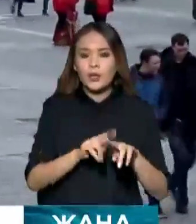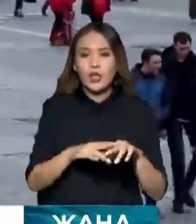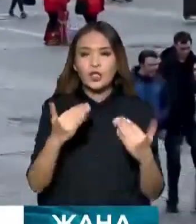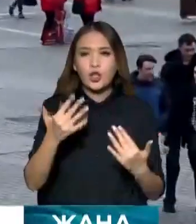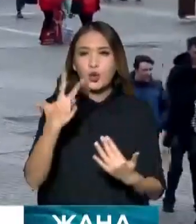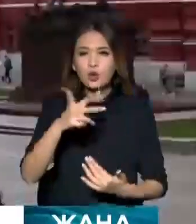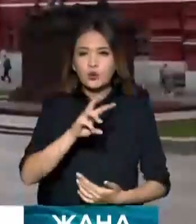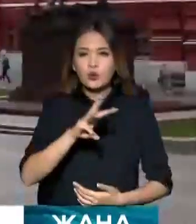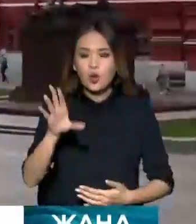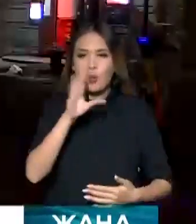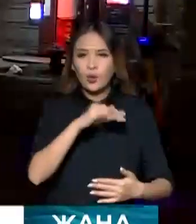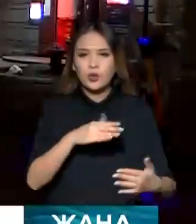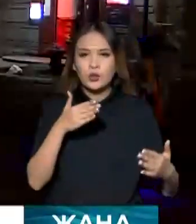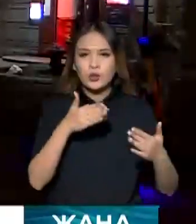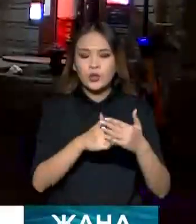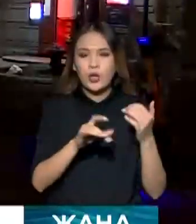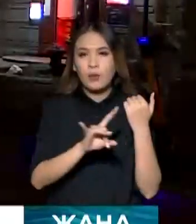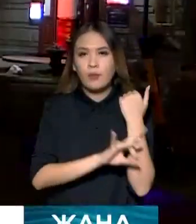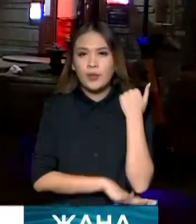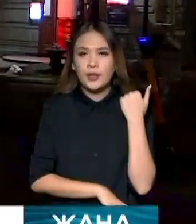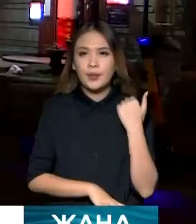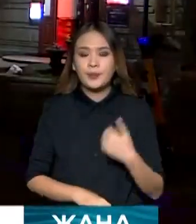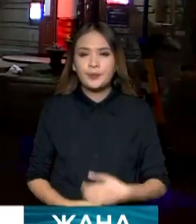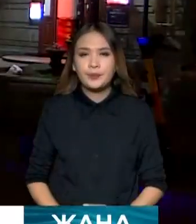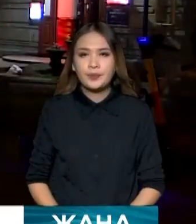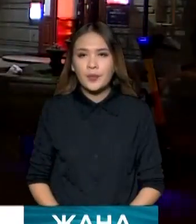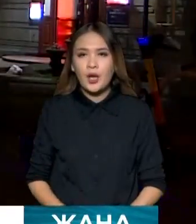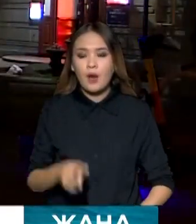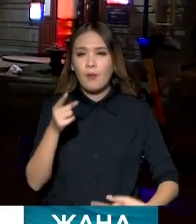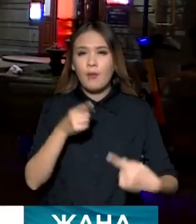30 миллионға жетуі мүмкін.